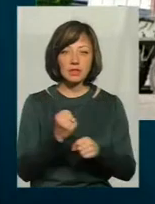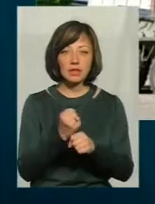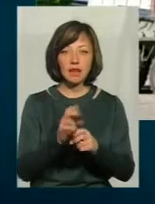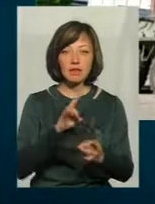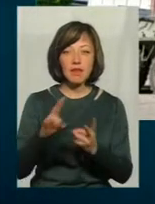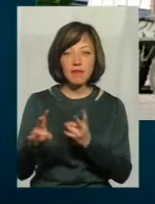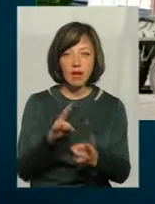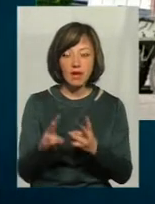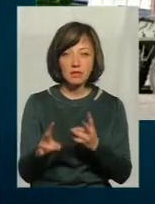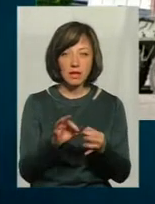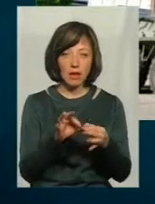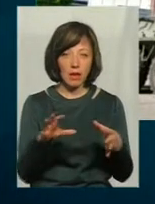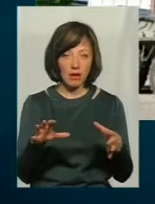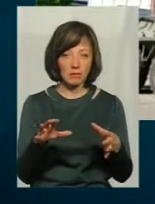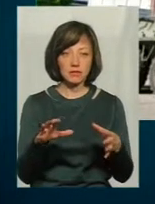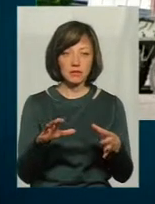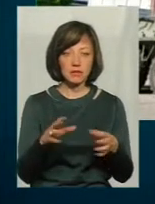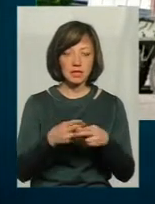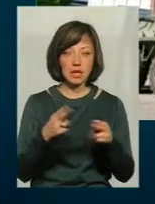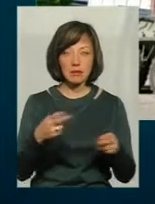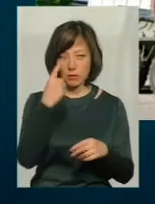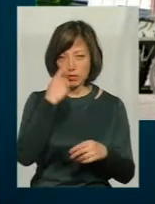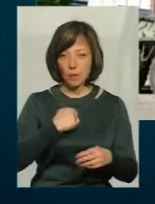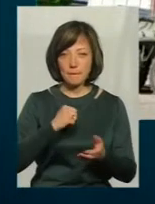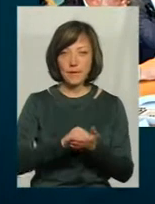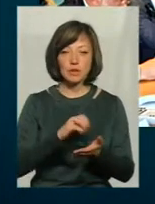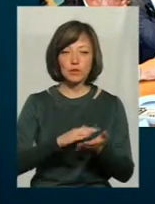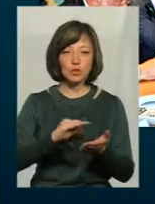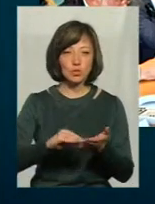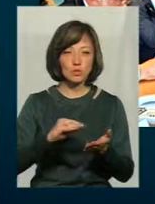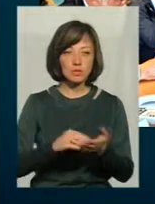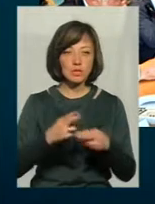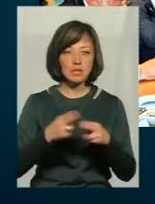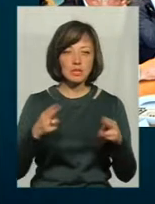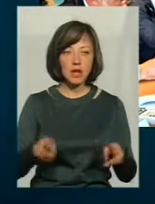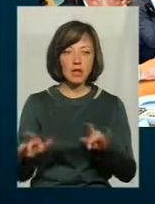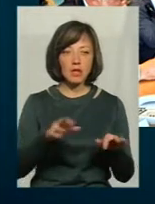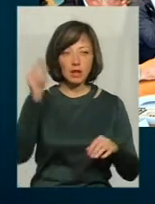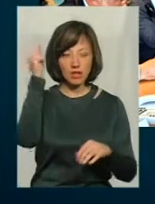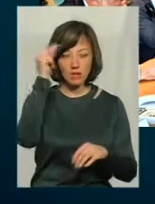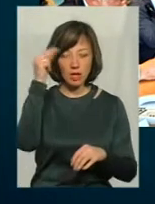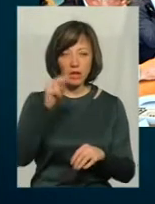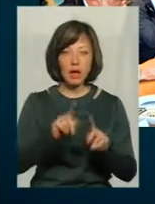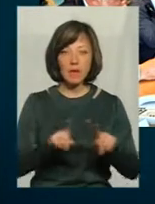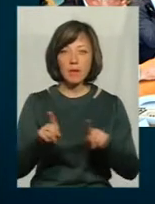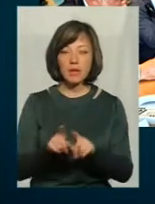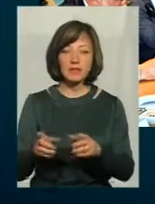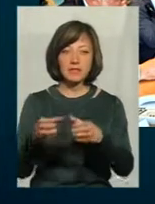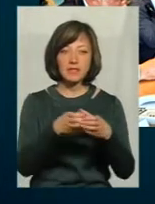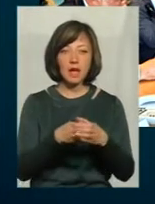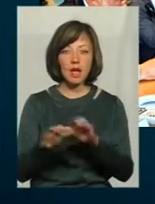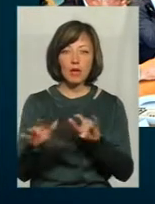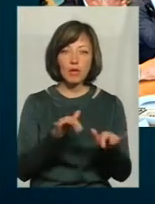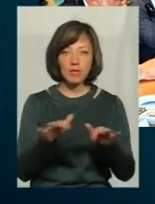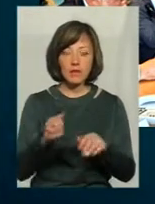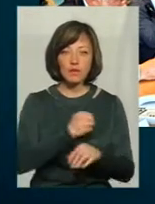диверсії на АЕС. Про це нам повідомили у прес-службі станції. Під час спеціальних тактичних навчань відпрацьовувались елементи взаємодії